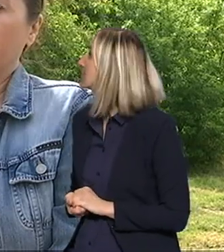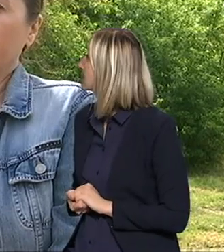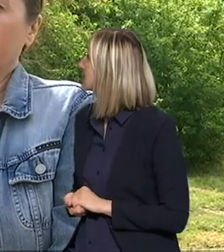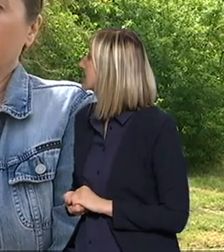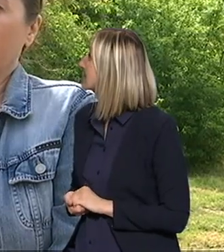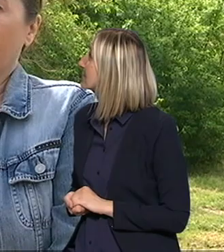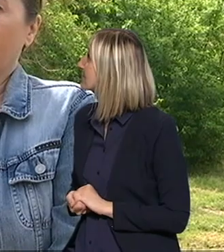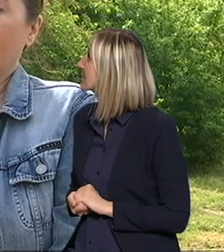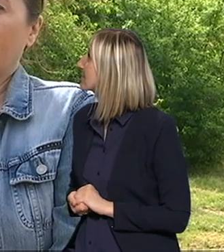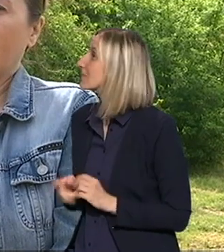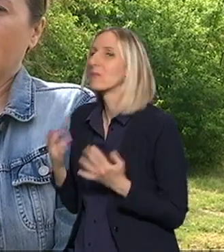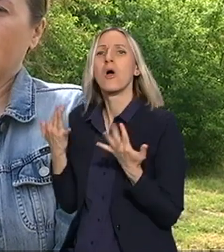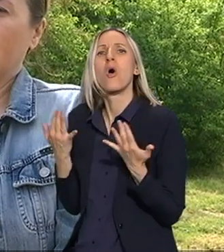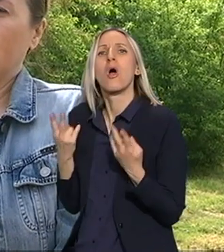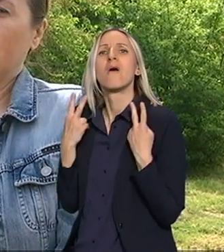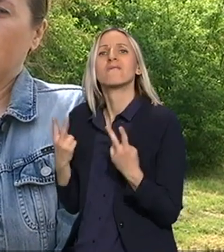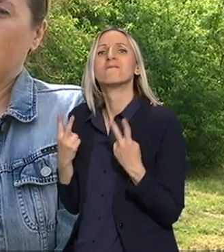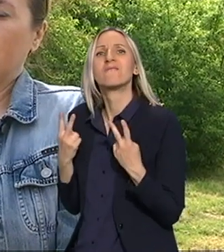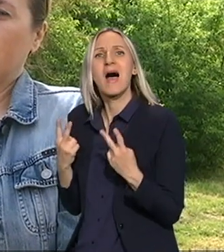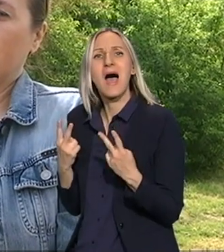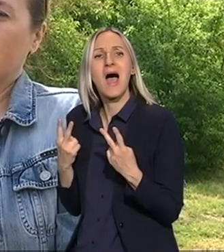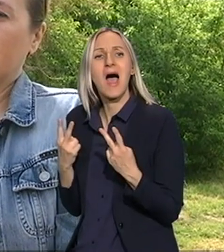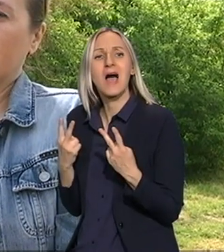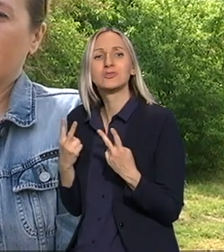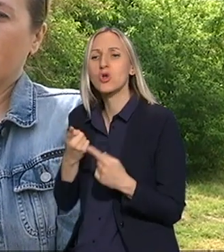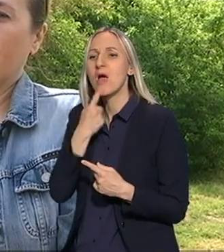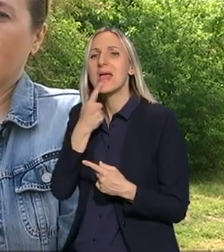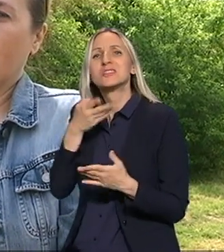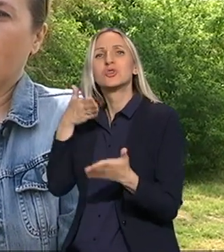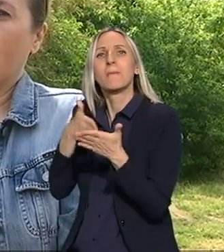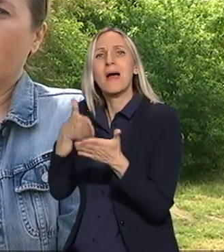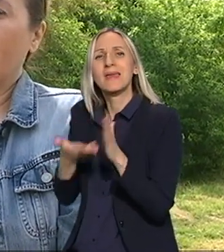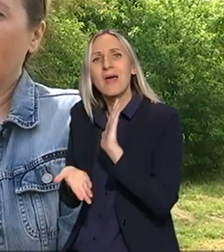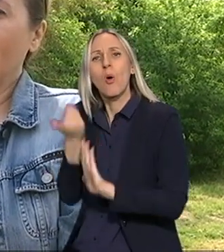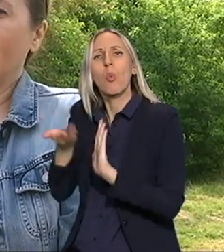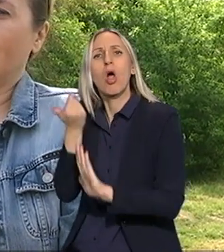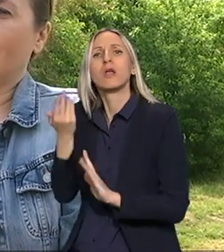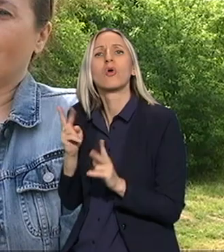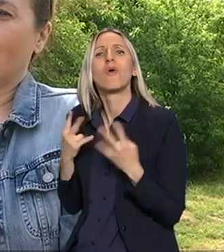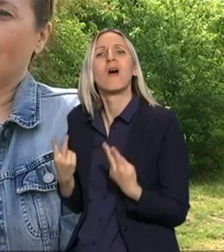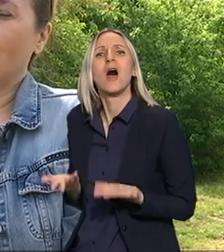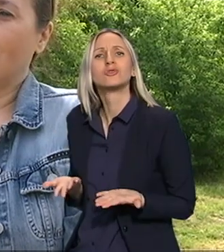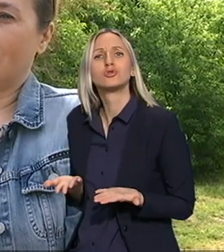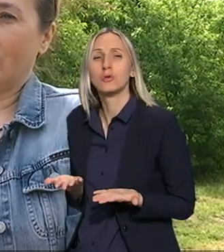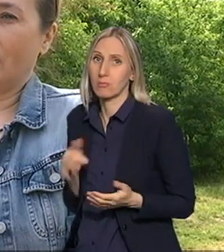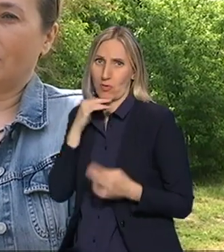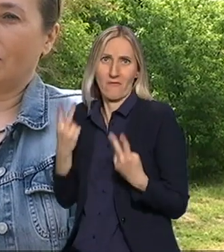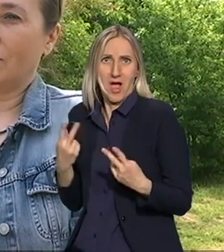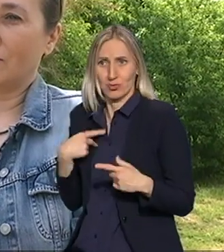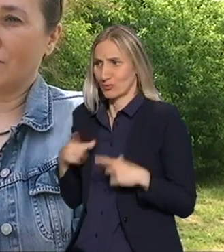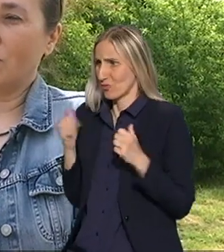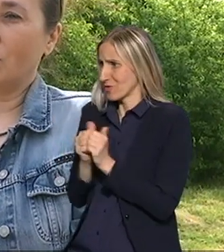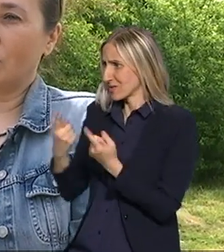Koliko je važno preskočiti tu jezičku barijeru ovde na ovom području? Pa važno je zato što živimo